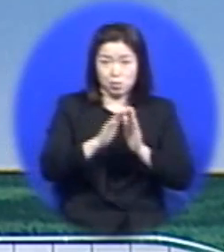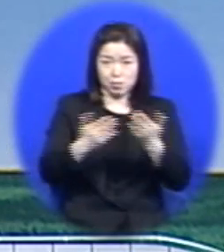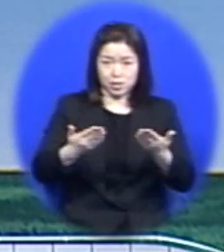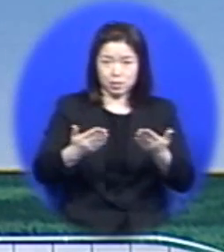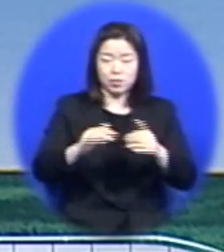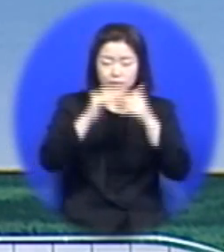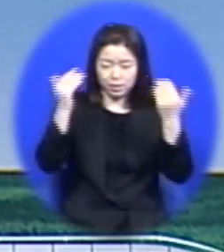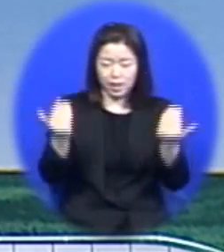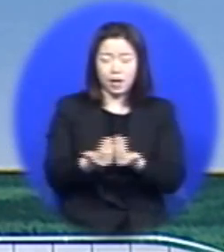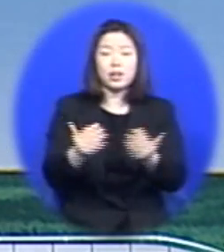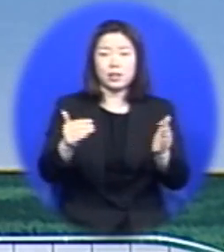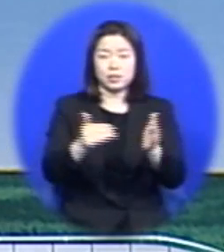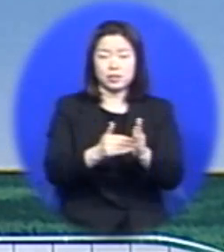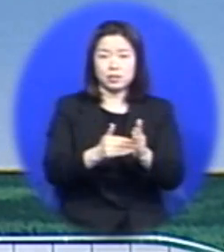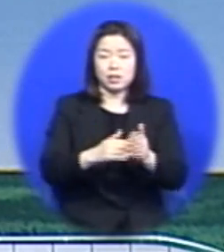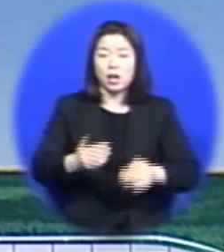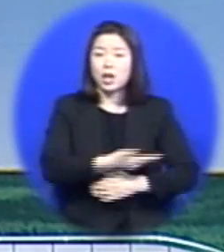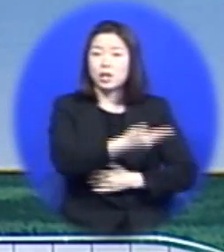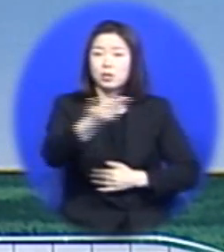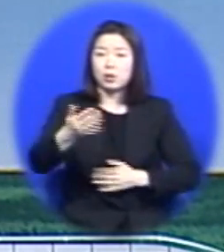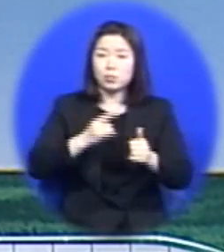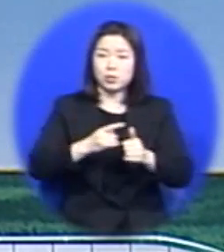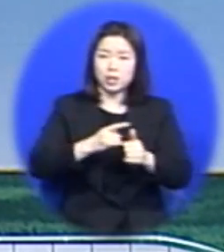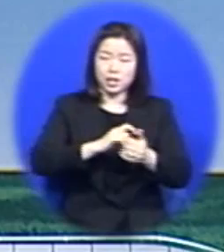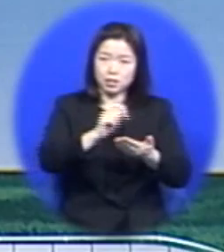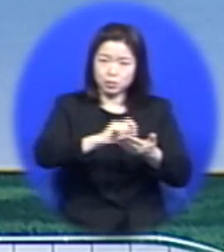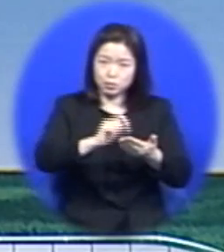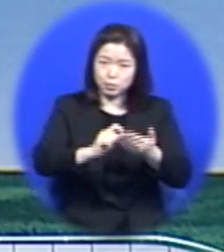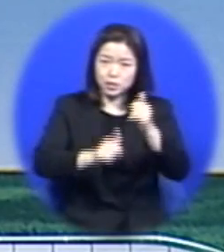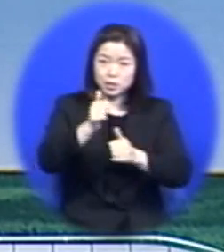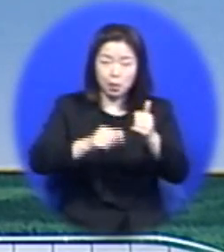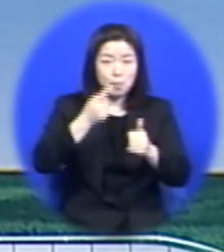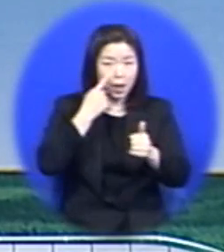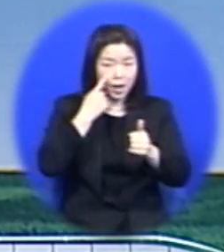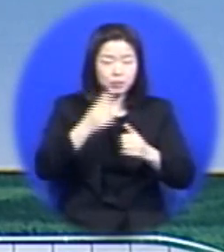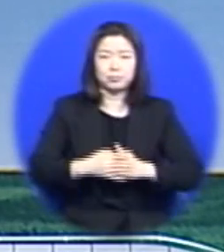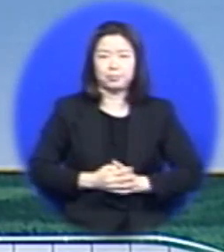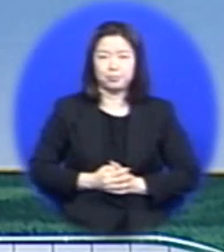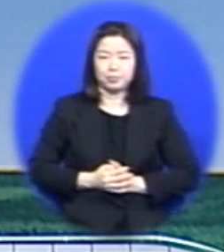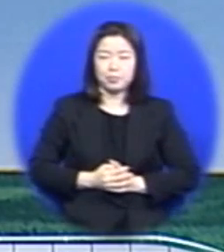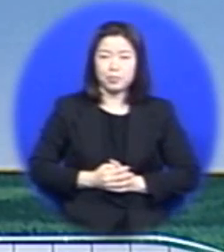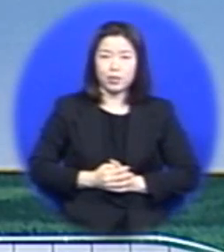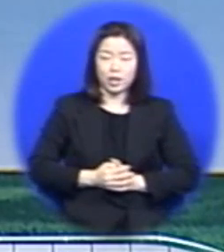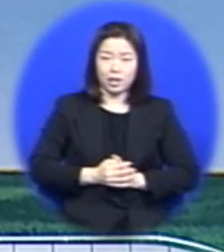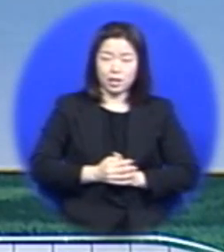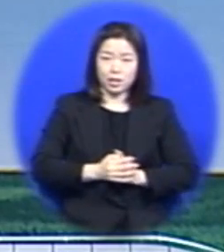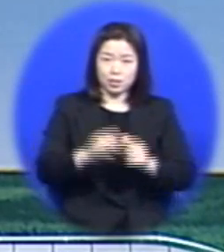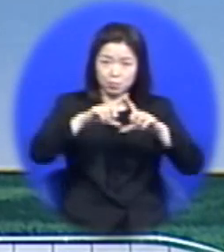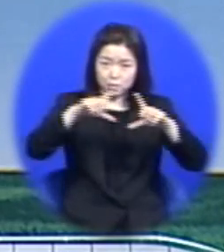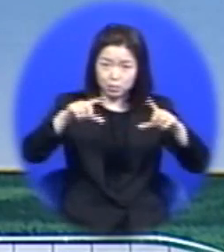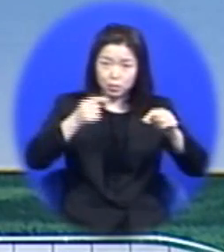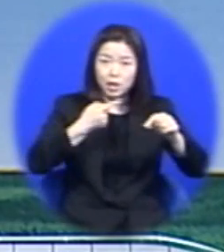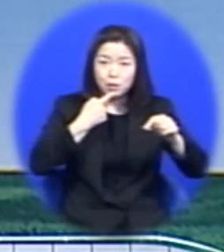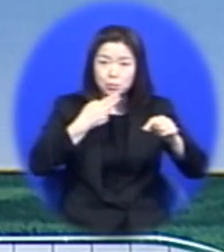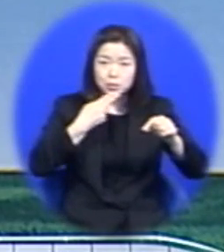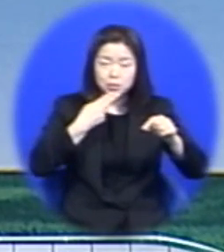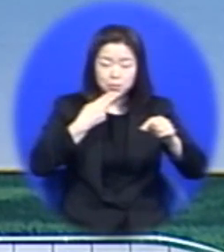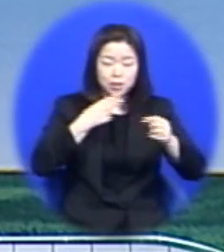이제 끝나는데 여러분에게 쪽지 시험을 보겠습니다. 네. 쪽지가 없으면 손바닥에다가 쓰셔도